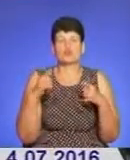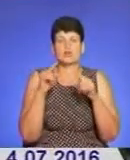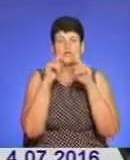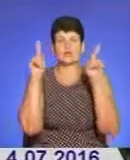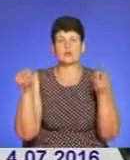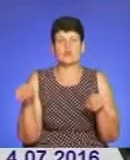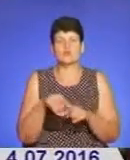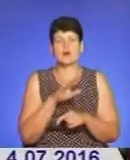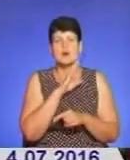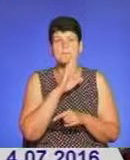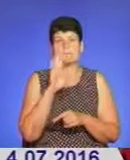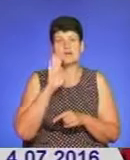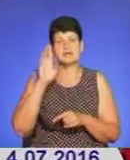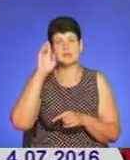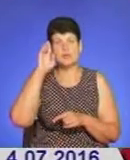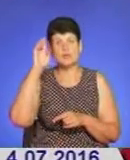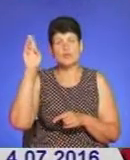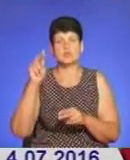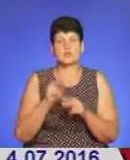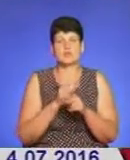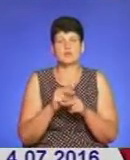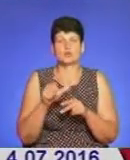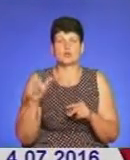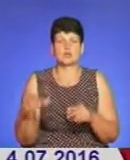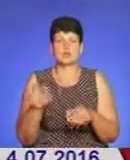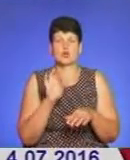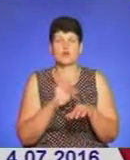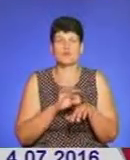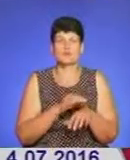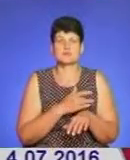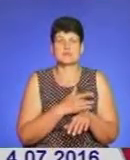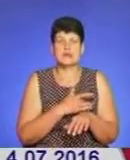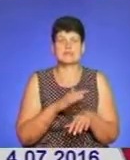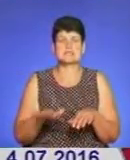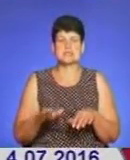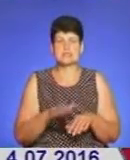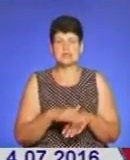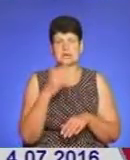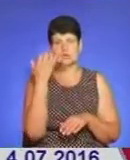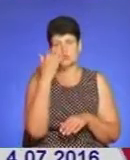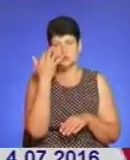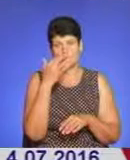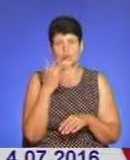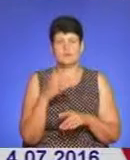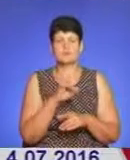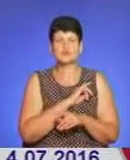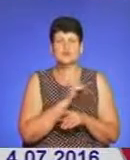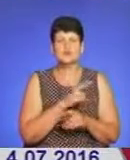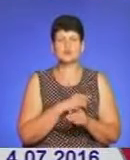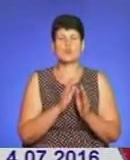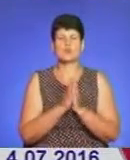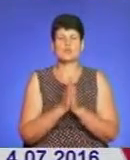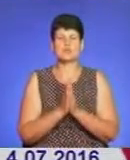Божої зцілювала людей від усіляких недуг, хвороб серця, ніг, зору. В час Великого посту посиленої молитви